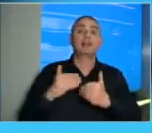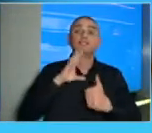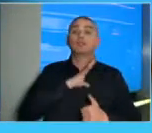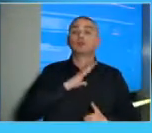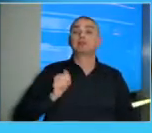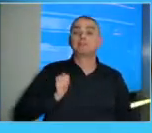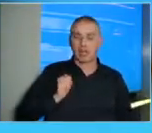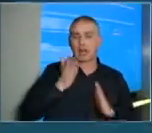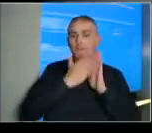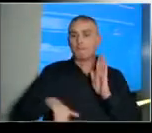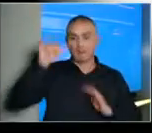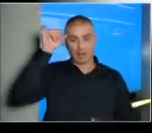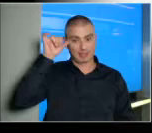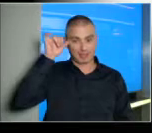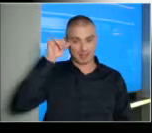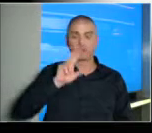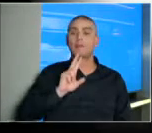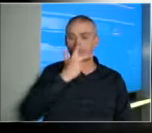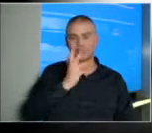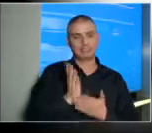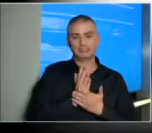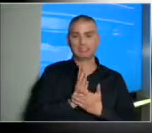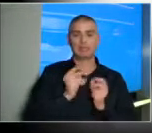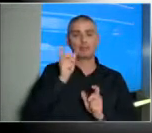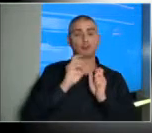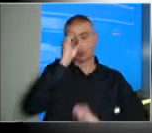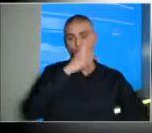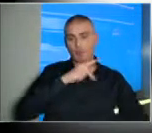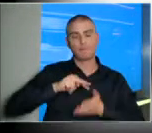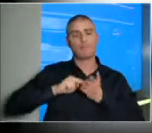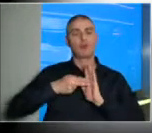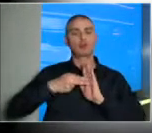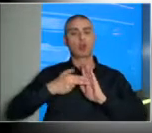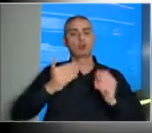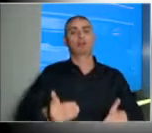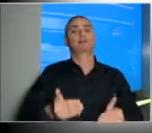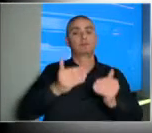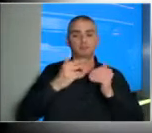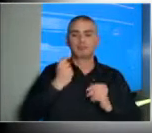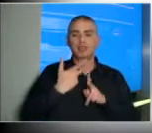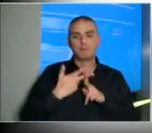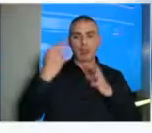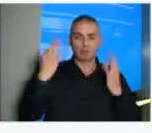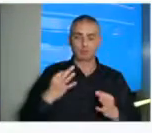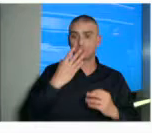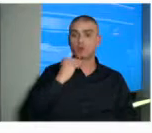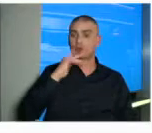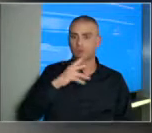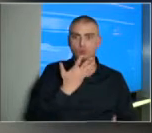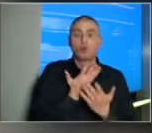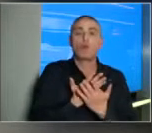של צה"ל מבקעת הירדן. בני גנץ הכין יחד עם אנשי אובמה תוכנית לנסיגה ישראלית כמעט מוחלטת מיהודה ושומרון.